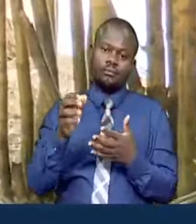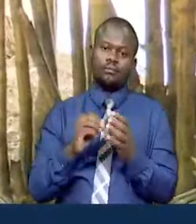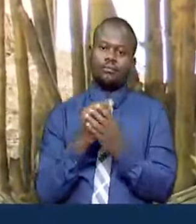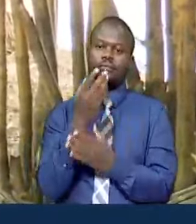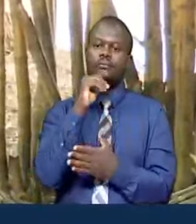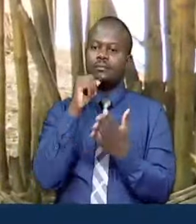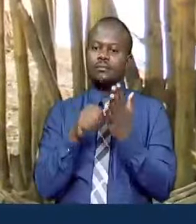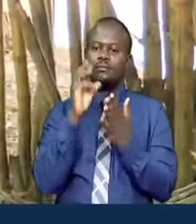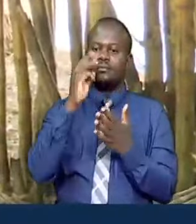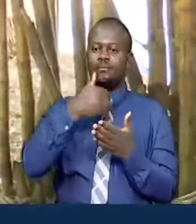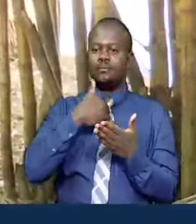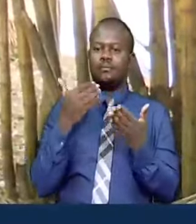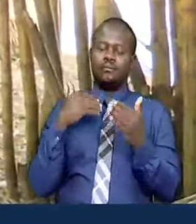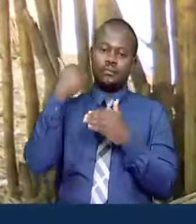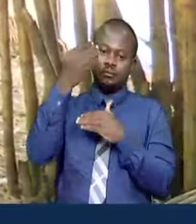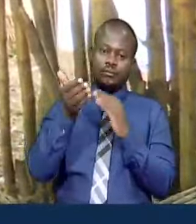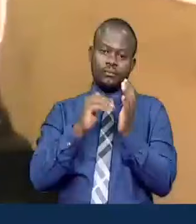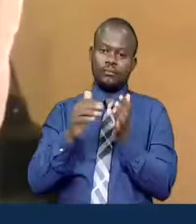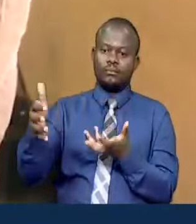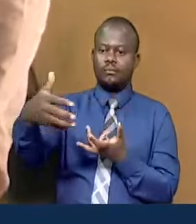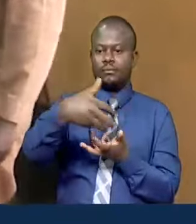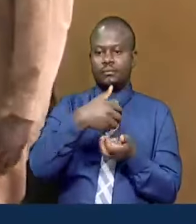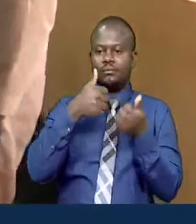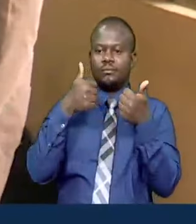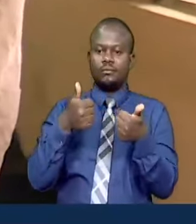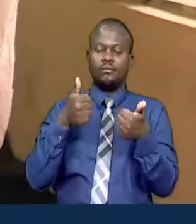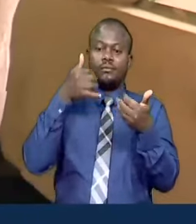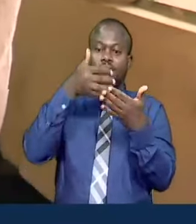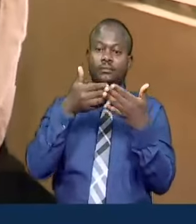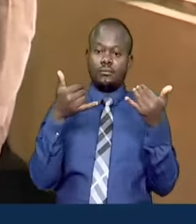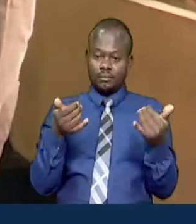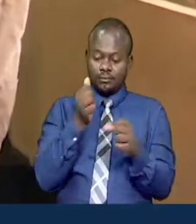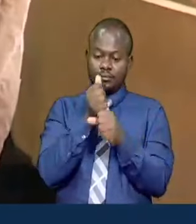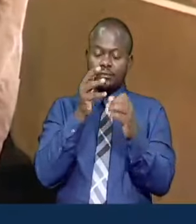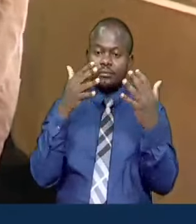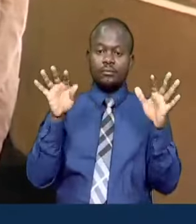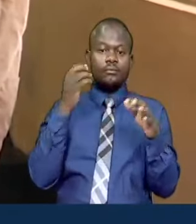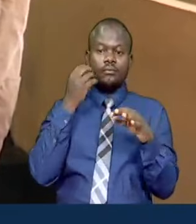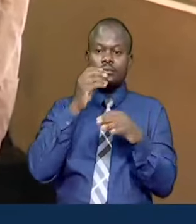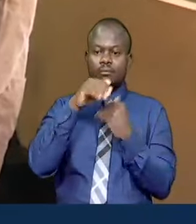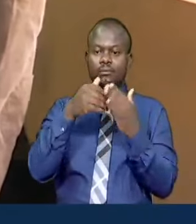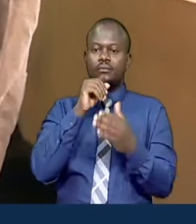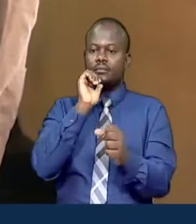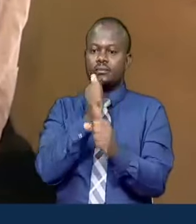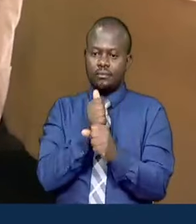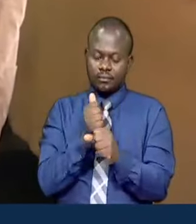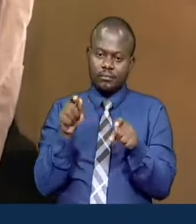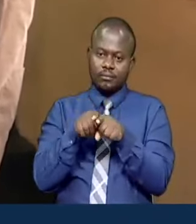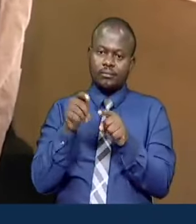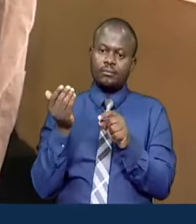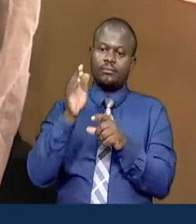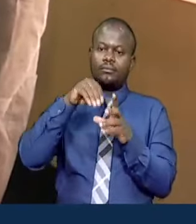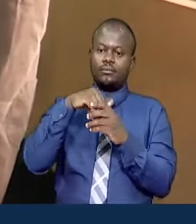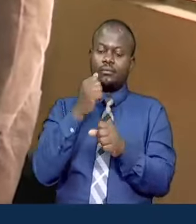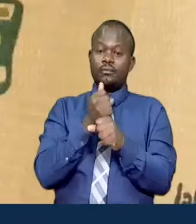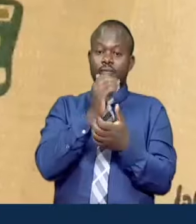uzahura nacyo, ukazongera gusarura ibisheke byawe bimeze neza. Kugeza ubu abakozi bari bamaze ayo mezi yose badakora nabo bagarutse ku kazi, aho bamwe